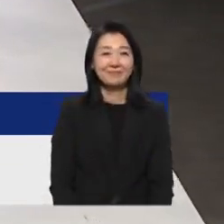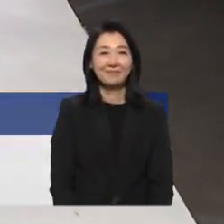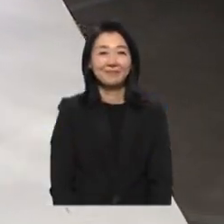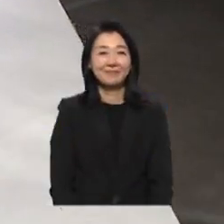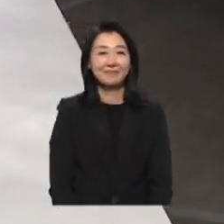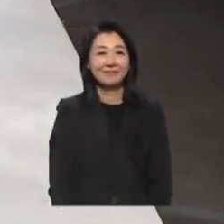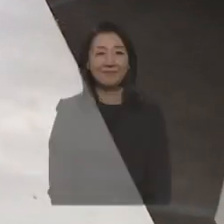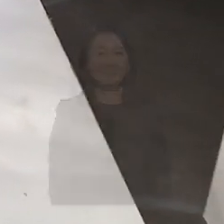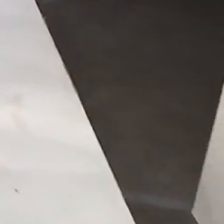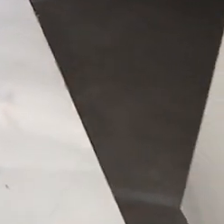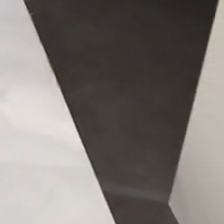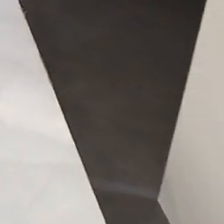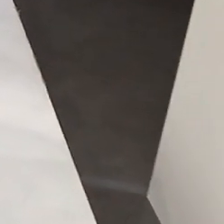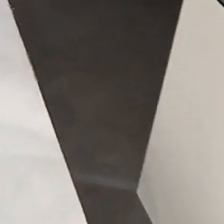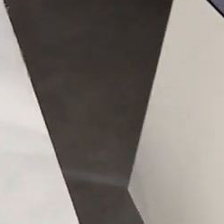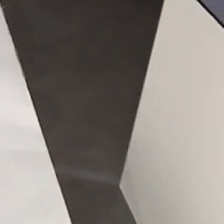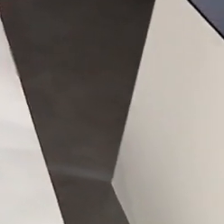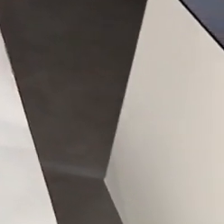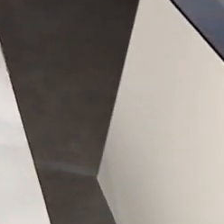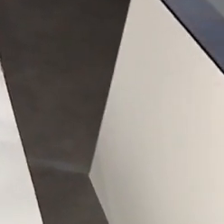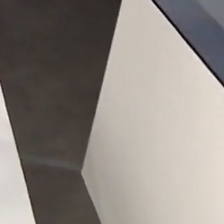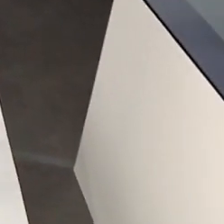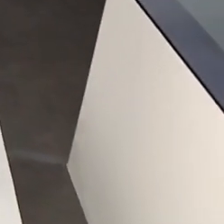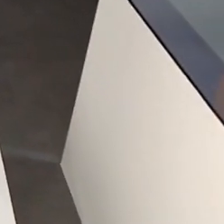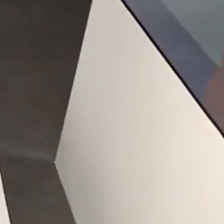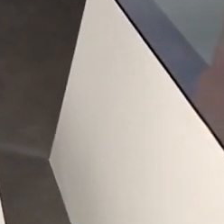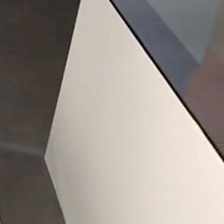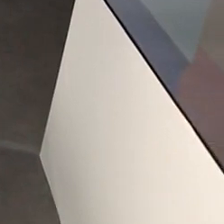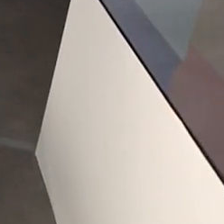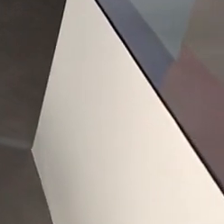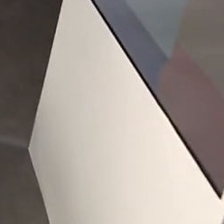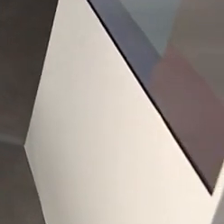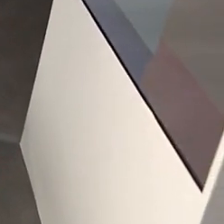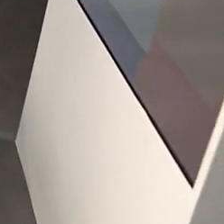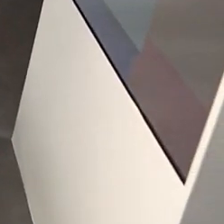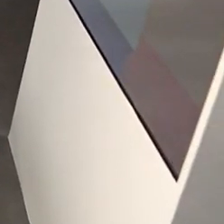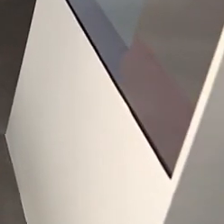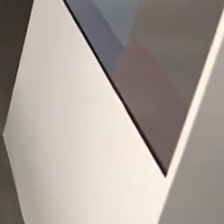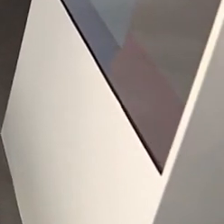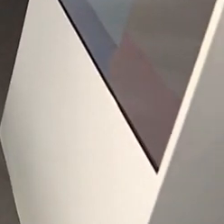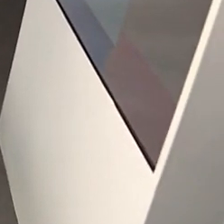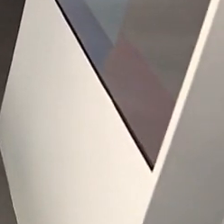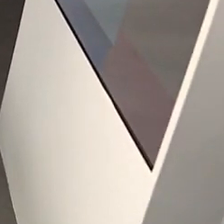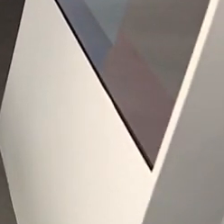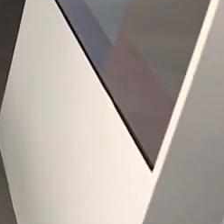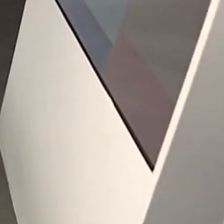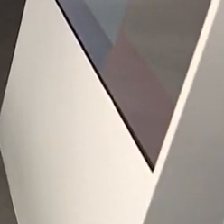그래, 얼마? 3일 걸린대요. 3일 못 쉰대요.